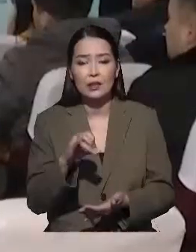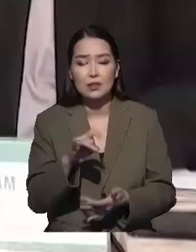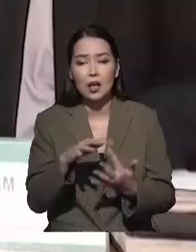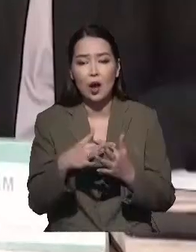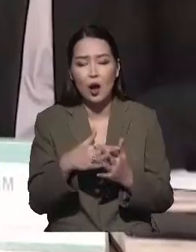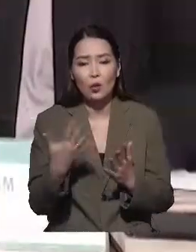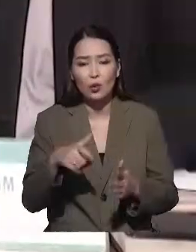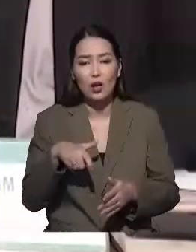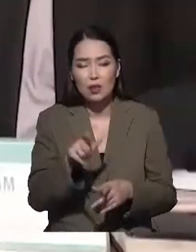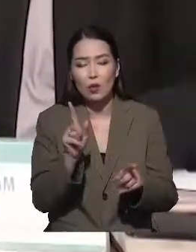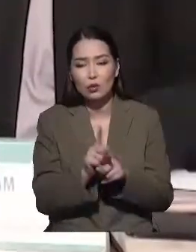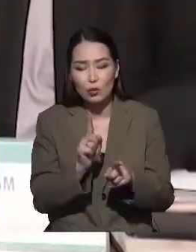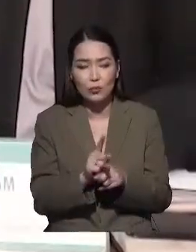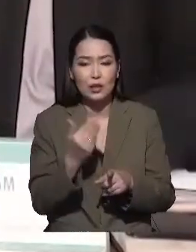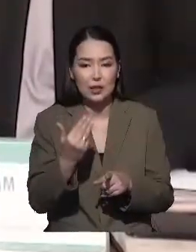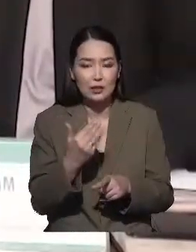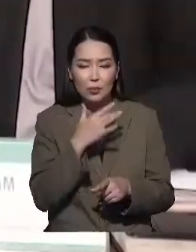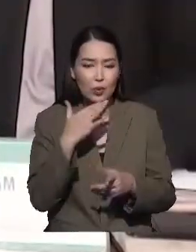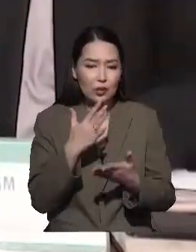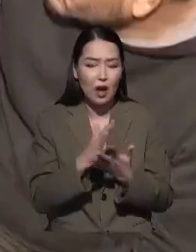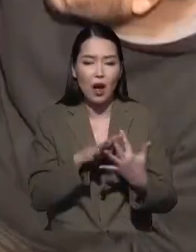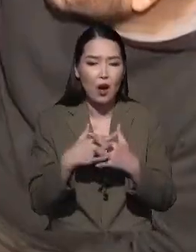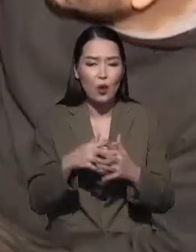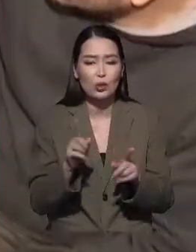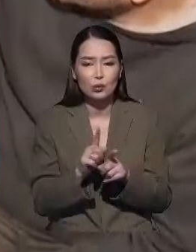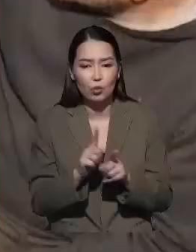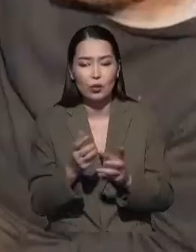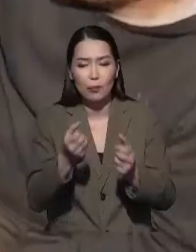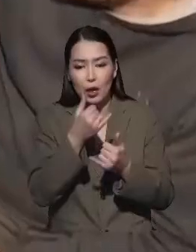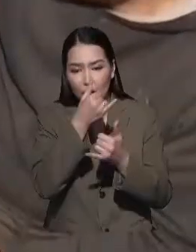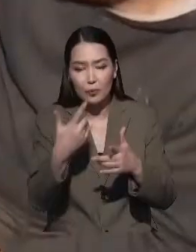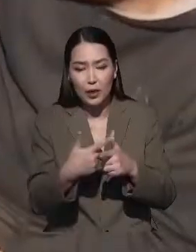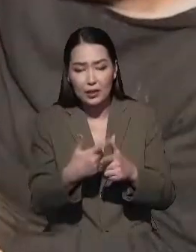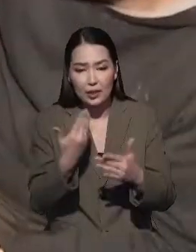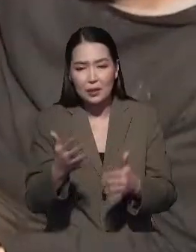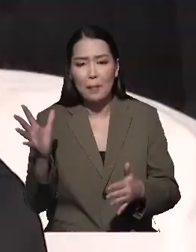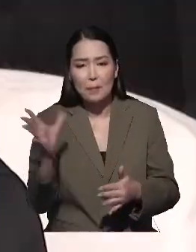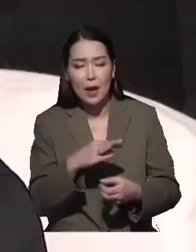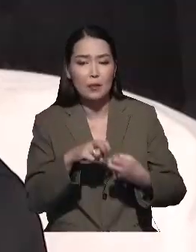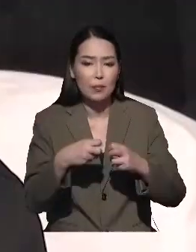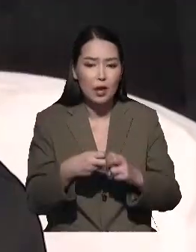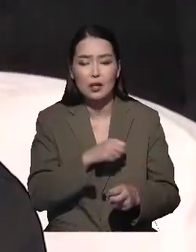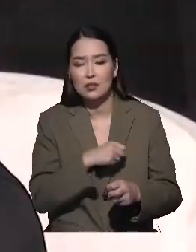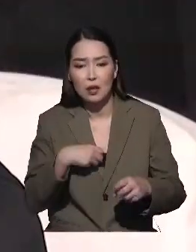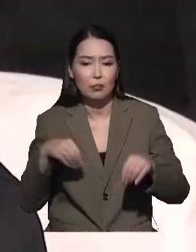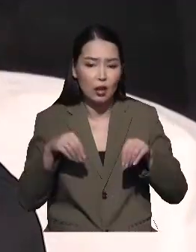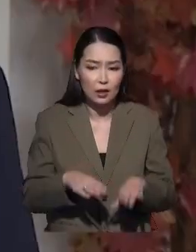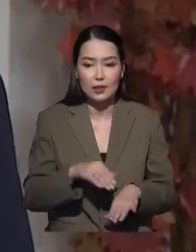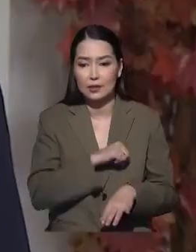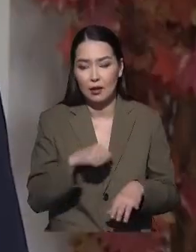көп. Тұрғындар жылдар бойы елді мекенге ауыл мәртебесін ала алмай келеді. Осының кесірінен барлық мәселелерді өз бетімізше шешуге мәжбүрміз